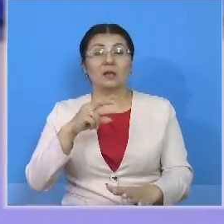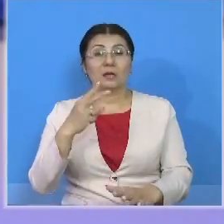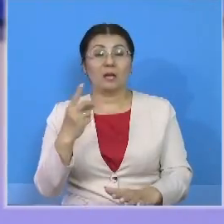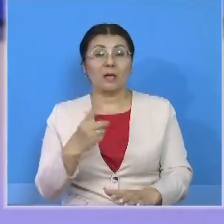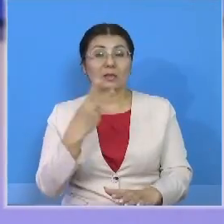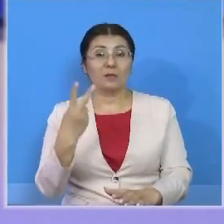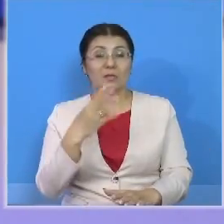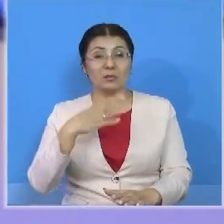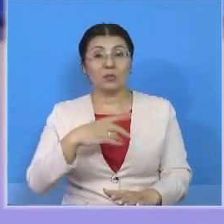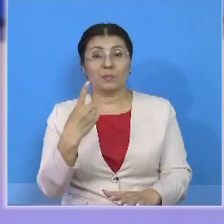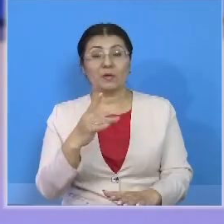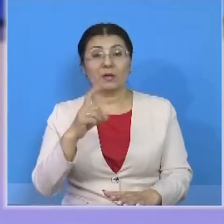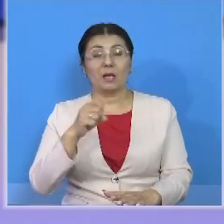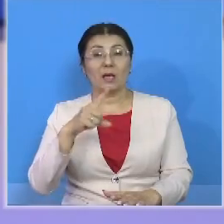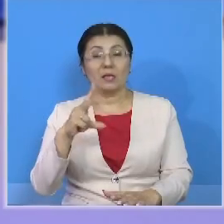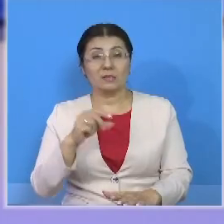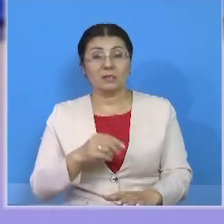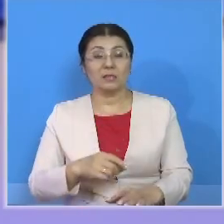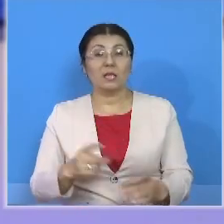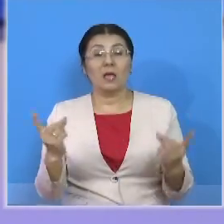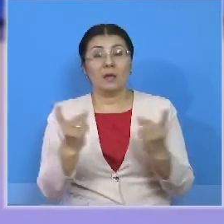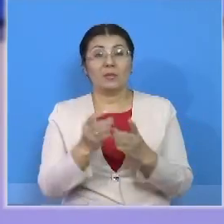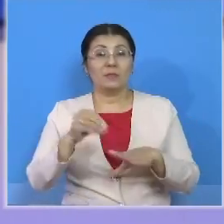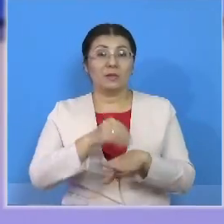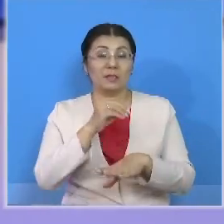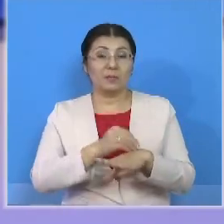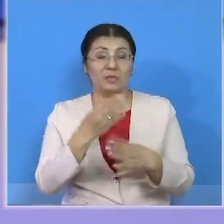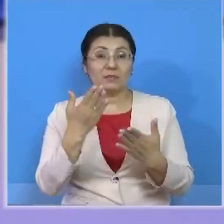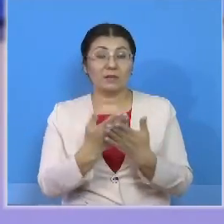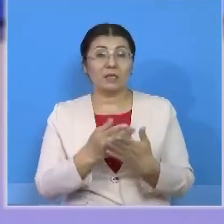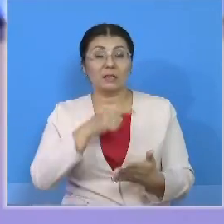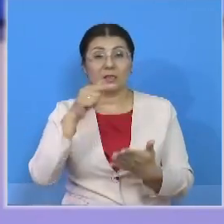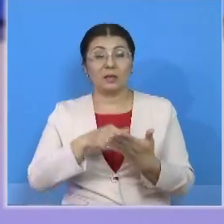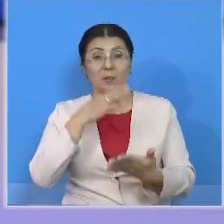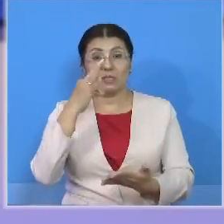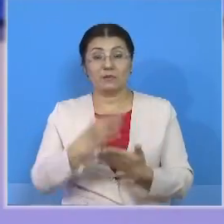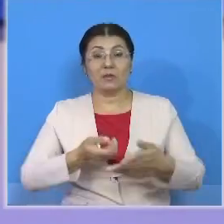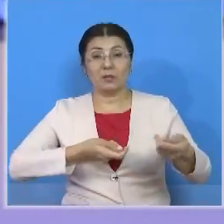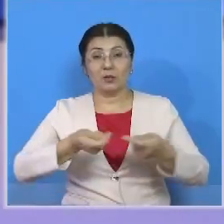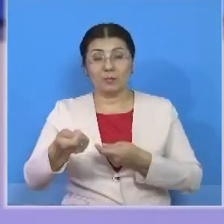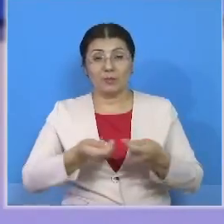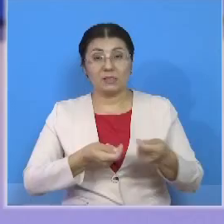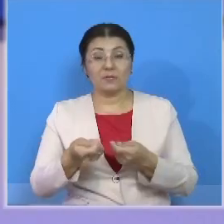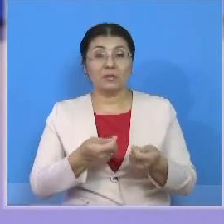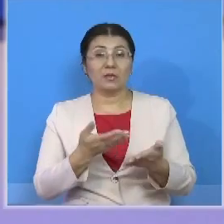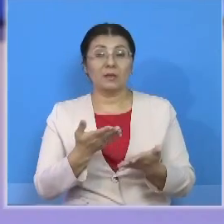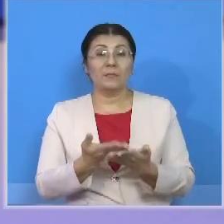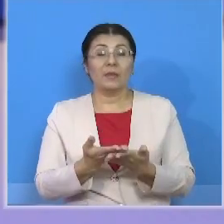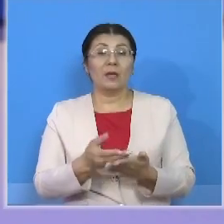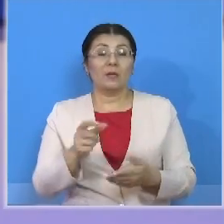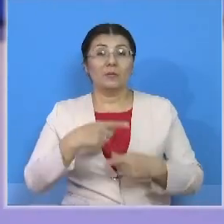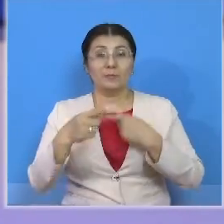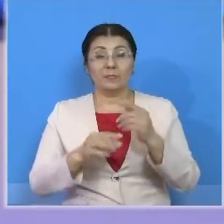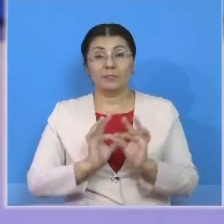также 41-го разъезда акимом района Алматы и города Актобе. На волнующие вопросы ответили и руководители профильных управлений.